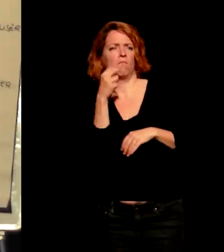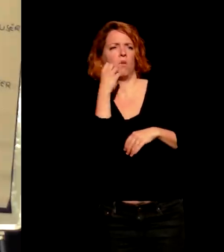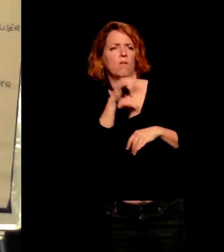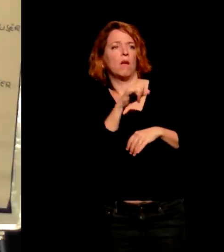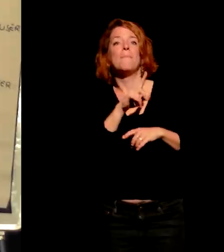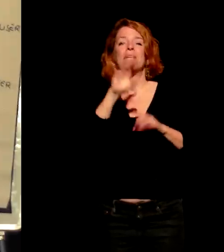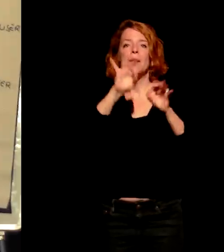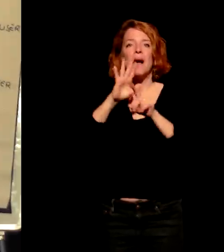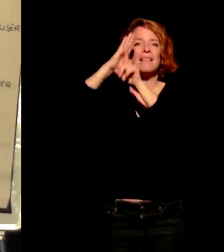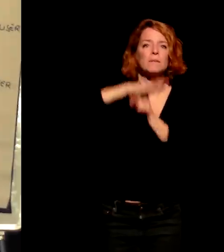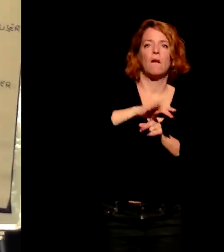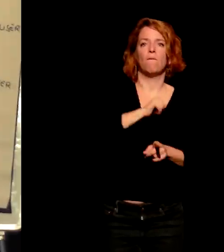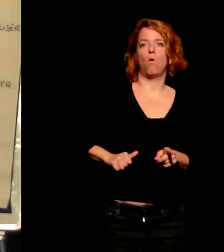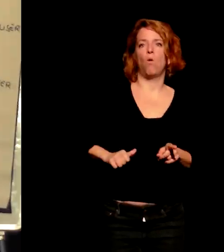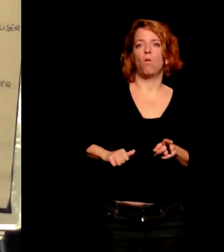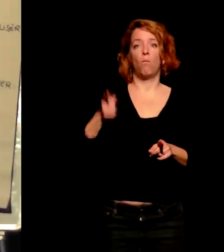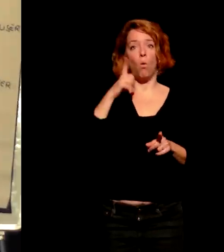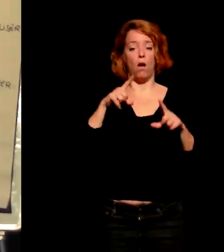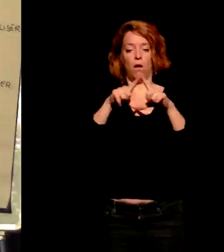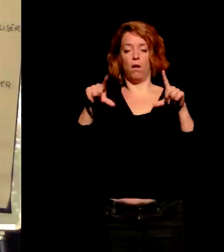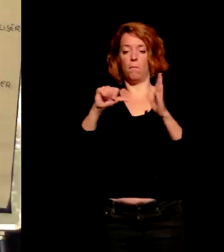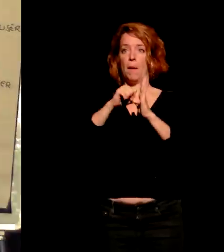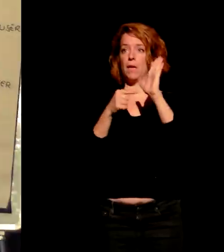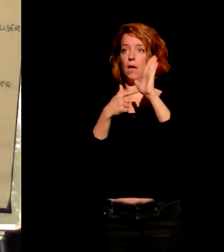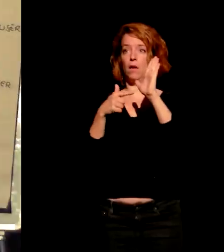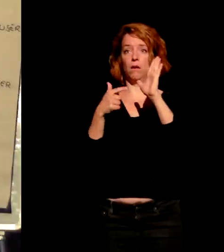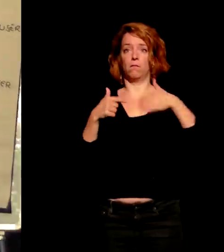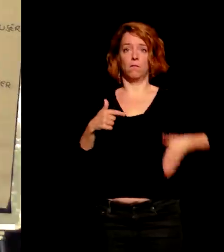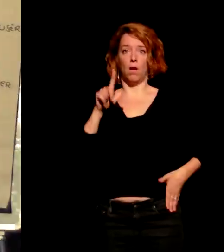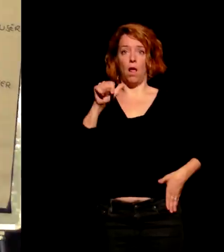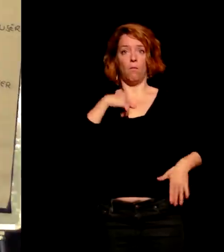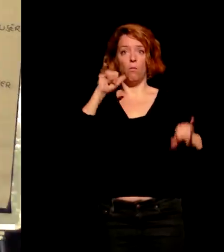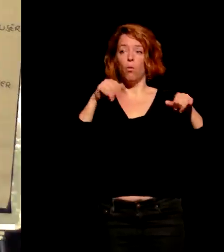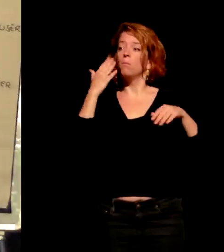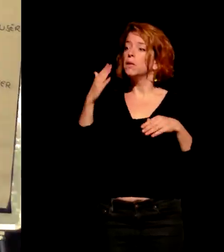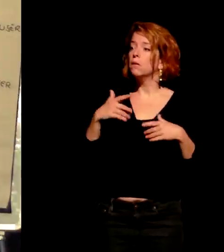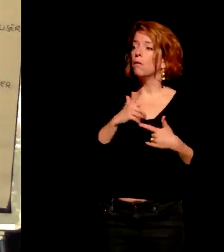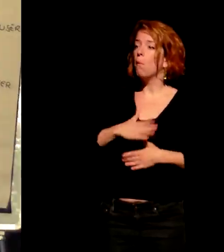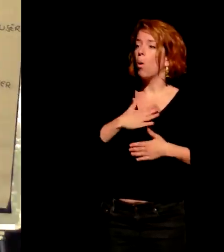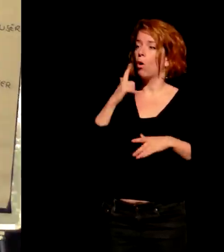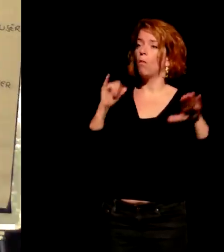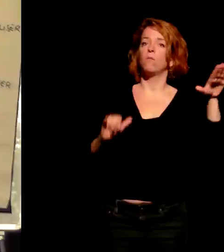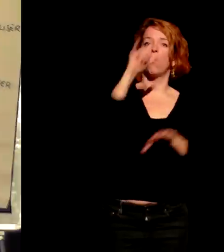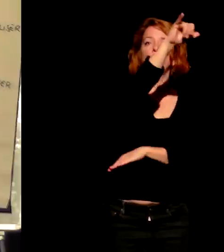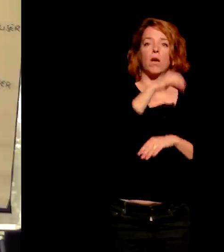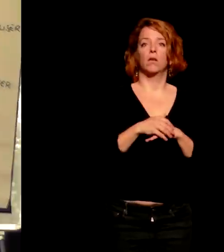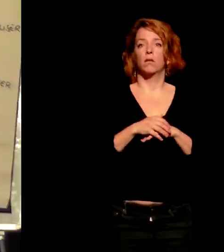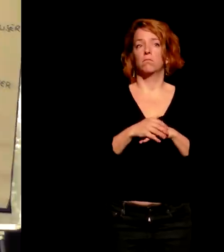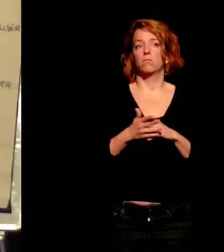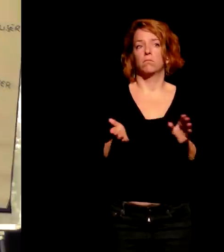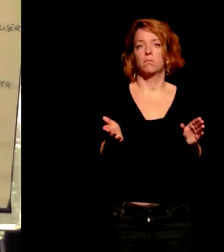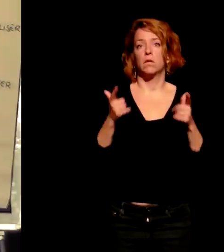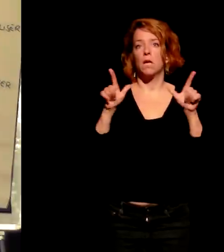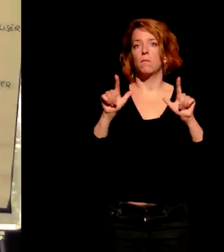en Afrique en tant que blanc, ne serait-ce que parce qu'on a des papiers, on peut partir quand on veut et aller en France, ce qui n'est pas le cas de toutes les autres personnes ici présentes. Donc voilà. Donc, la